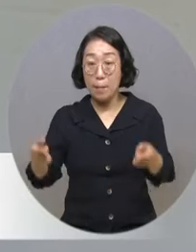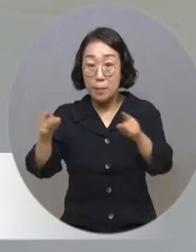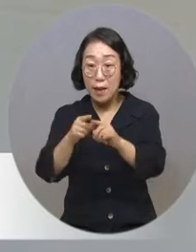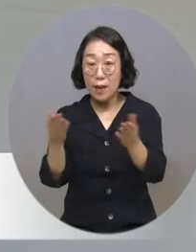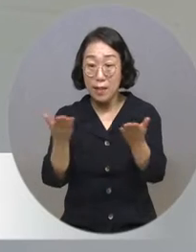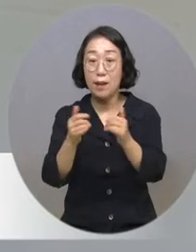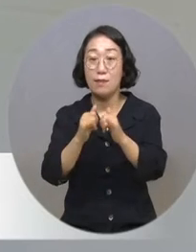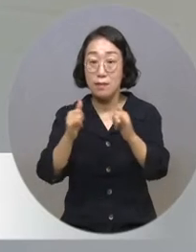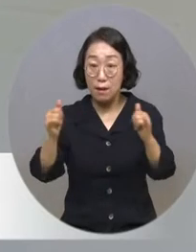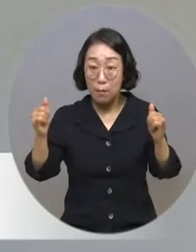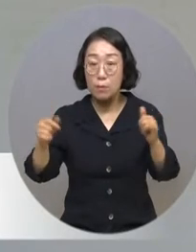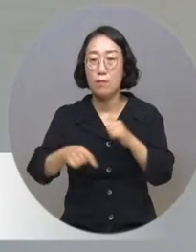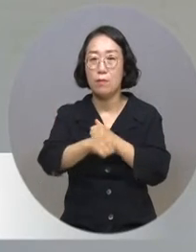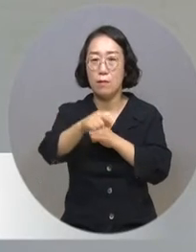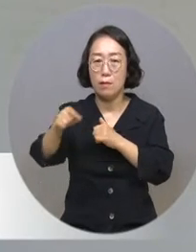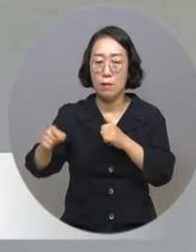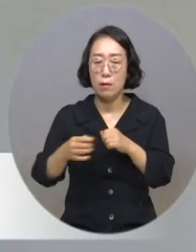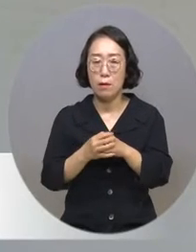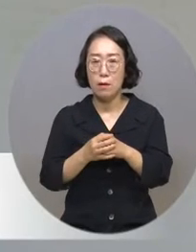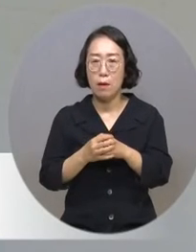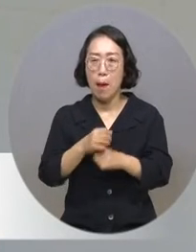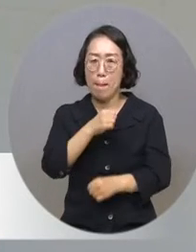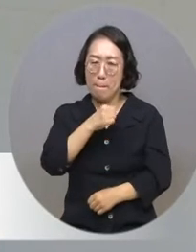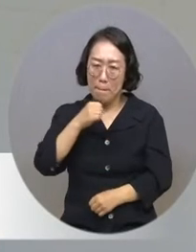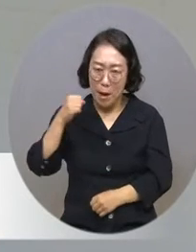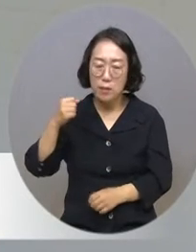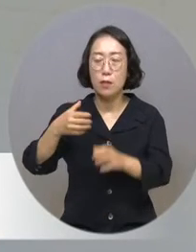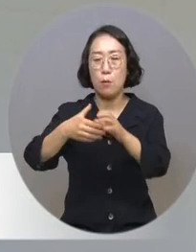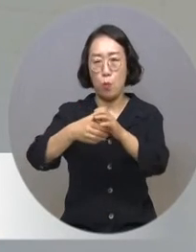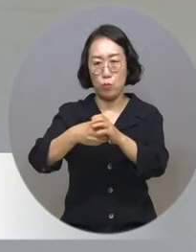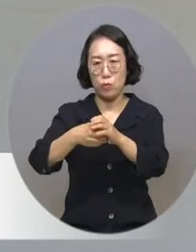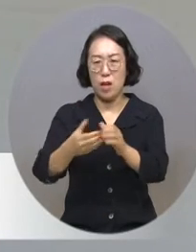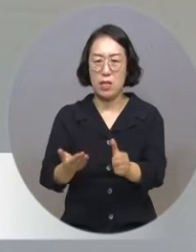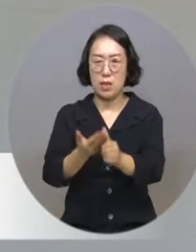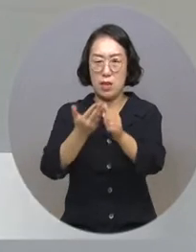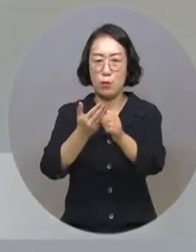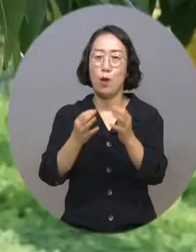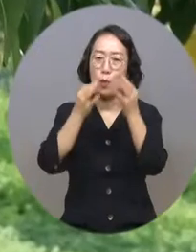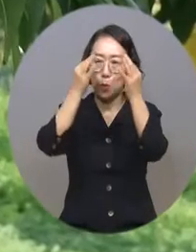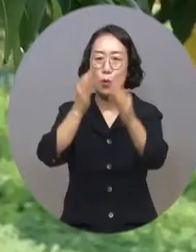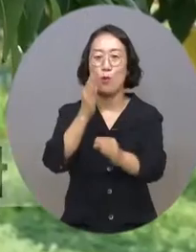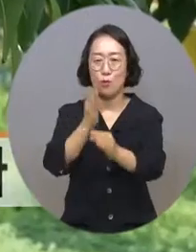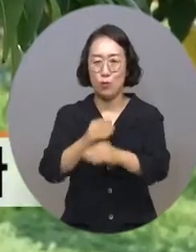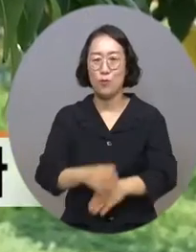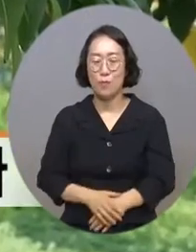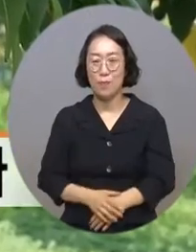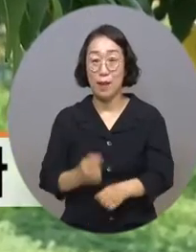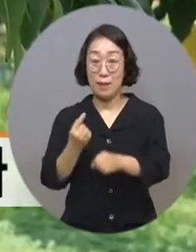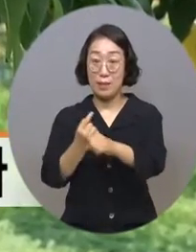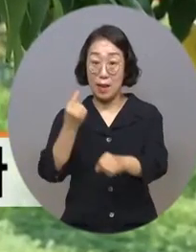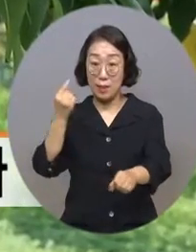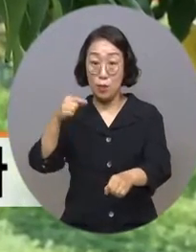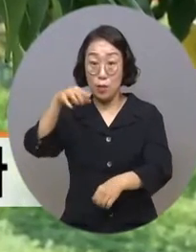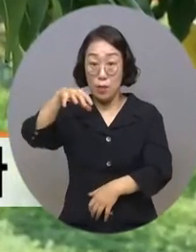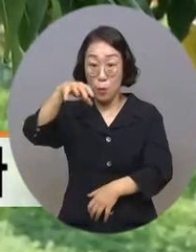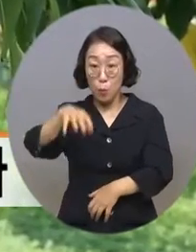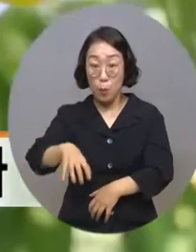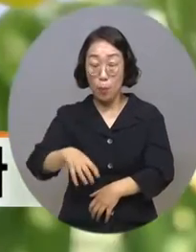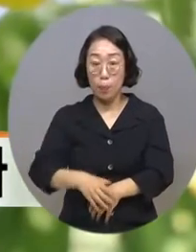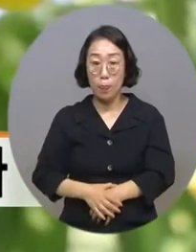다 함께 노력해서 맛있는 복숭아로 지금 노력을 하고 있습니다. 지난해에는 이곳 월등